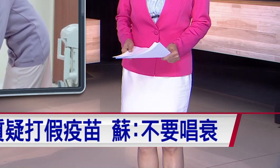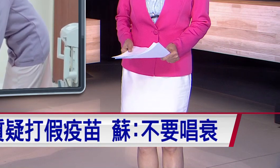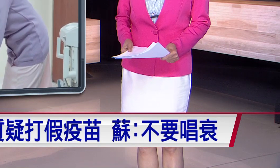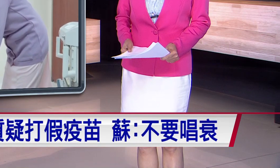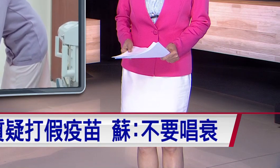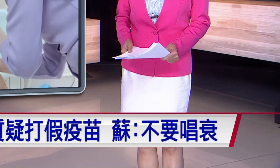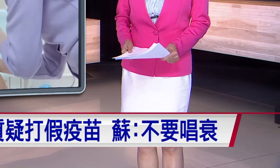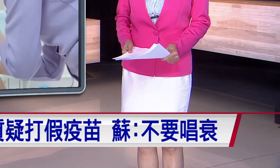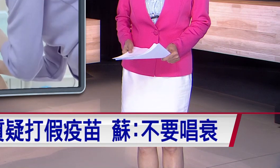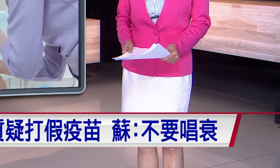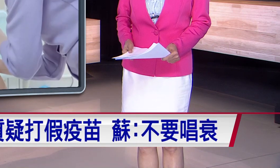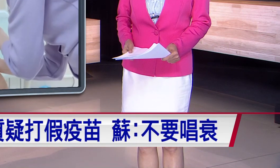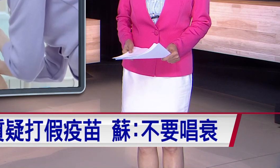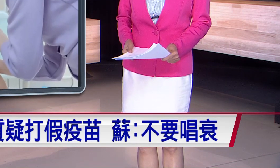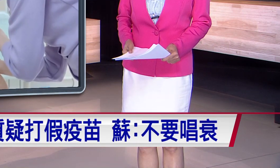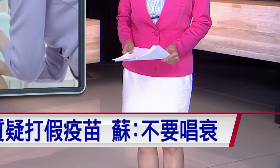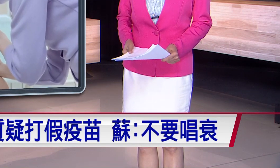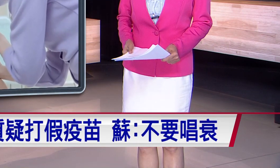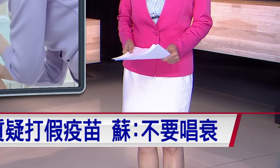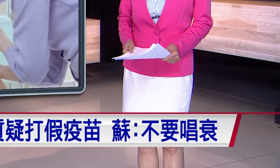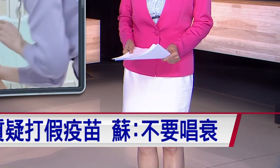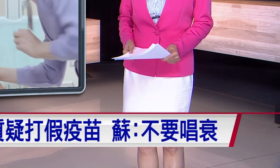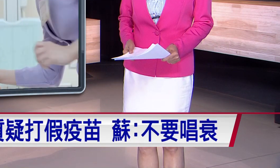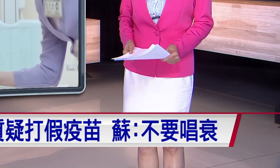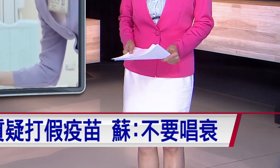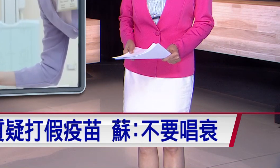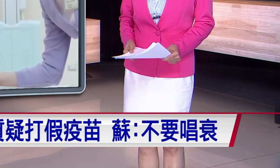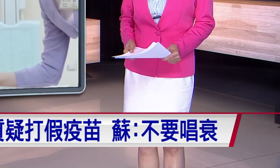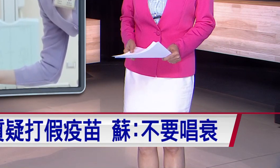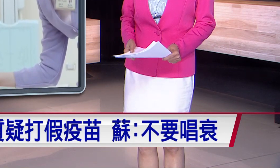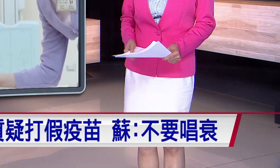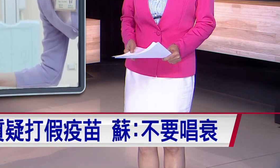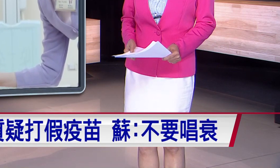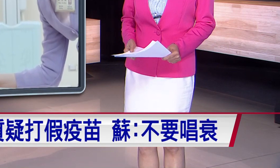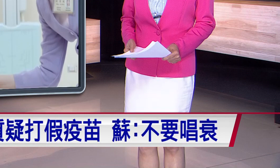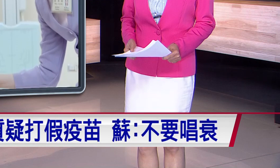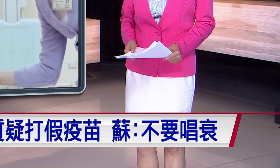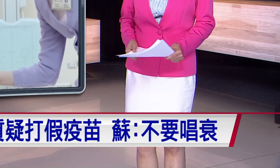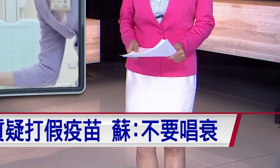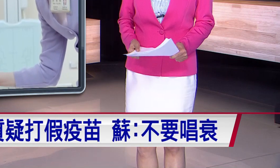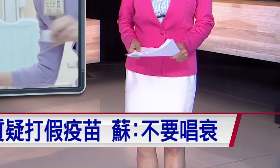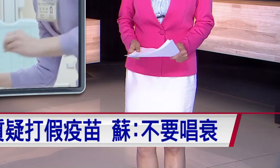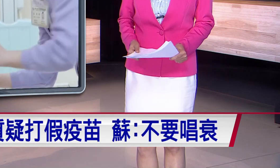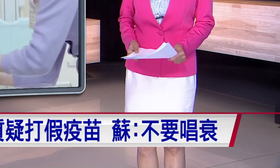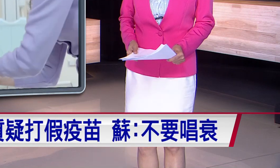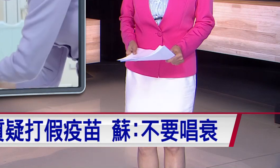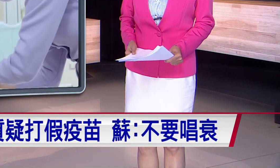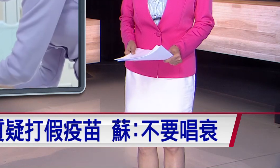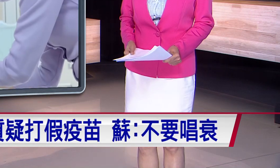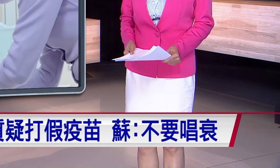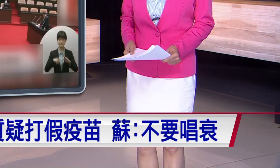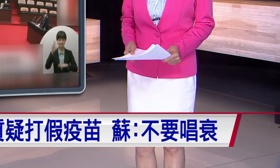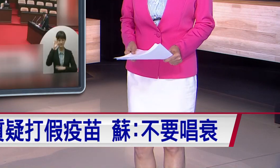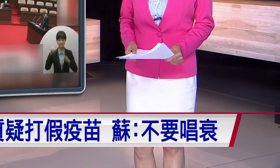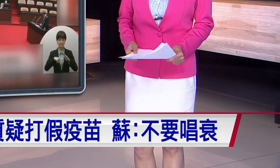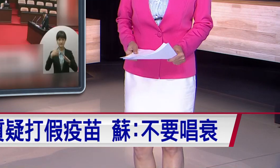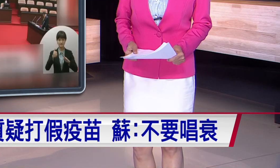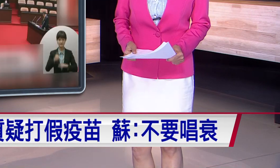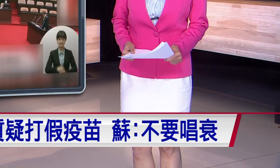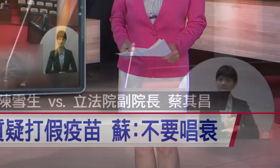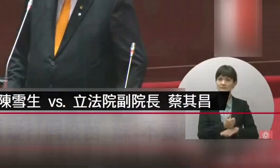强调讲，伊的身体状况真好，有哪批评讲有质疑伊在做假助假社的人，卖凊彩乌白呛